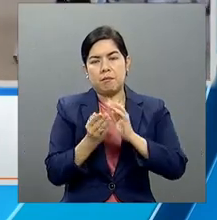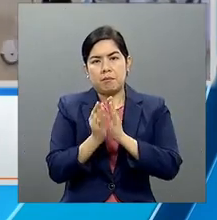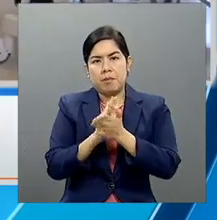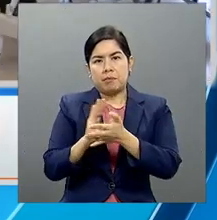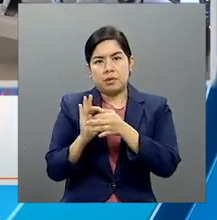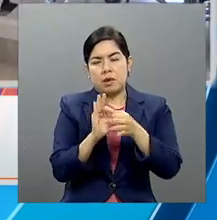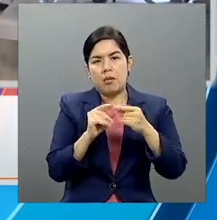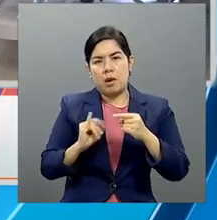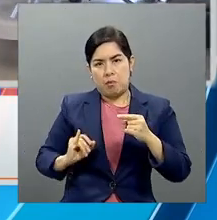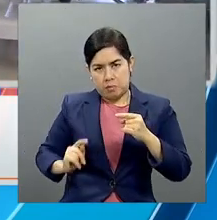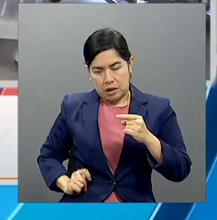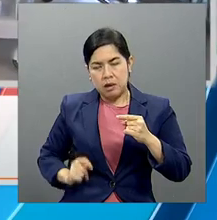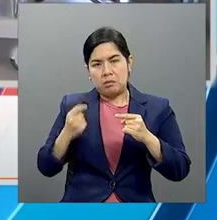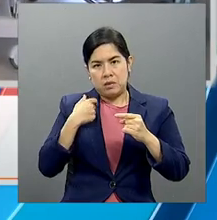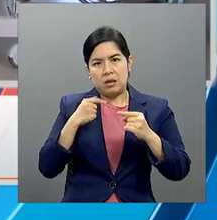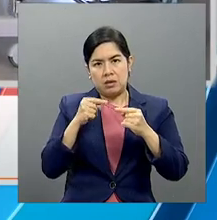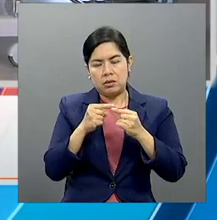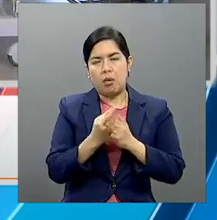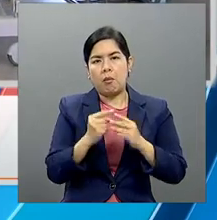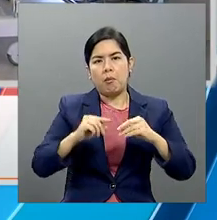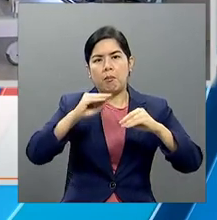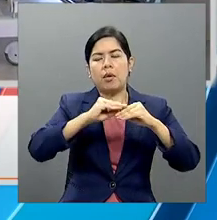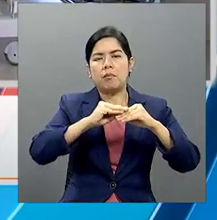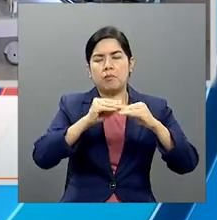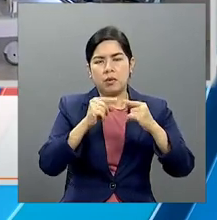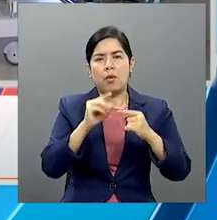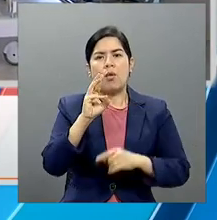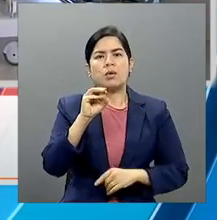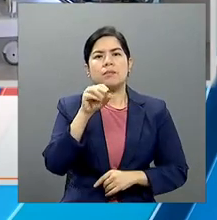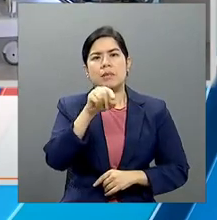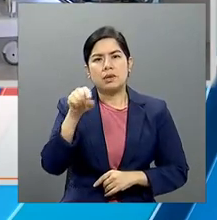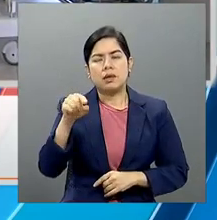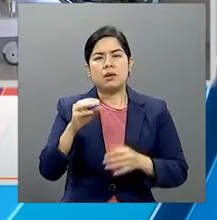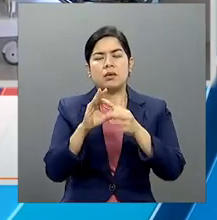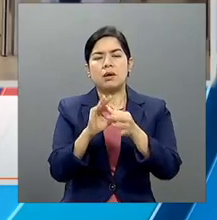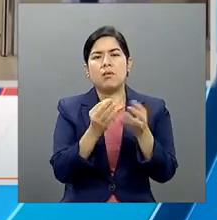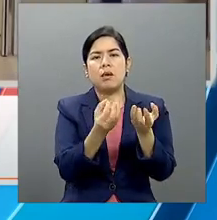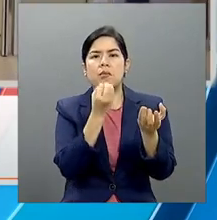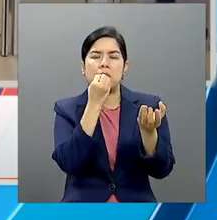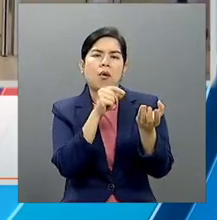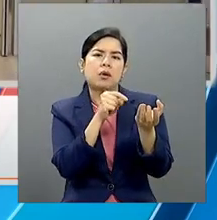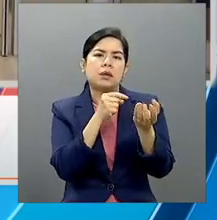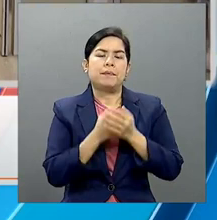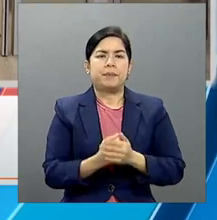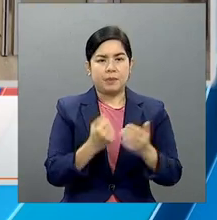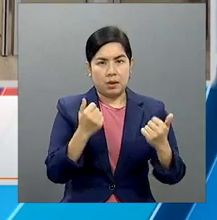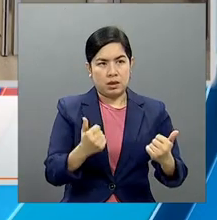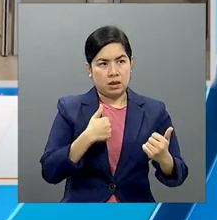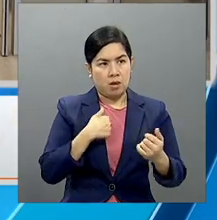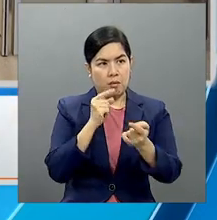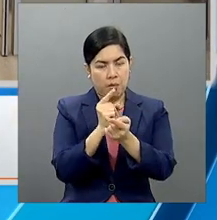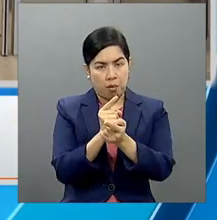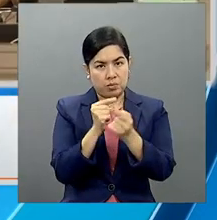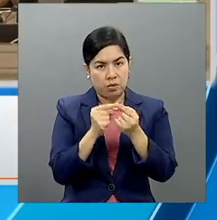ครับ คือมาเป็นแพ็กเกจว่ากันอย่างนั้น รวมถึงพฤติการการรับประทานอาหารที่ในปัจจุบันเนี่ยเราจะพบว่าอาหารไทยเนี่ยคือจะมีการ